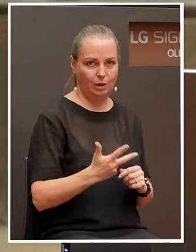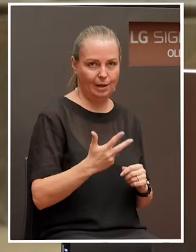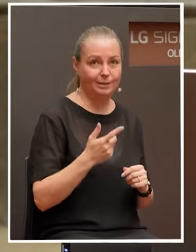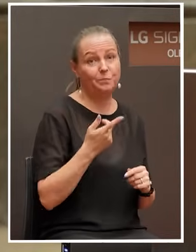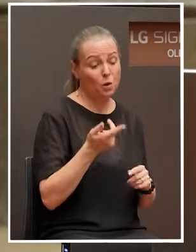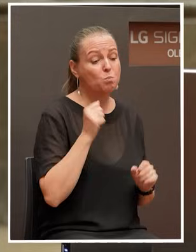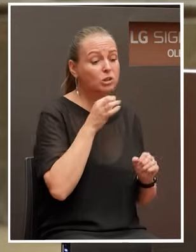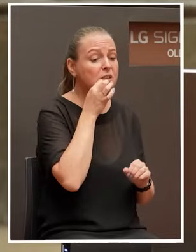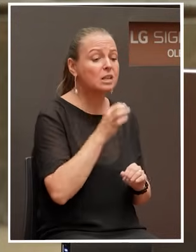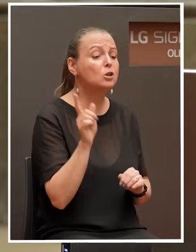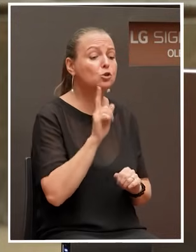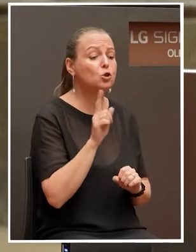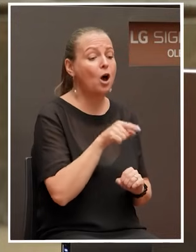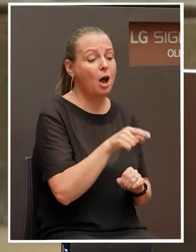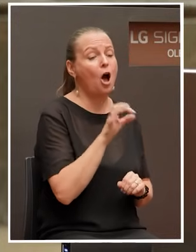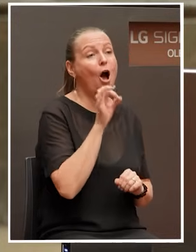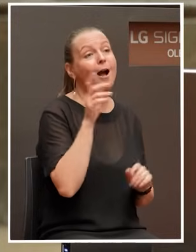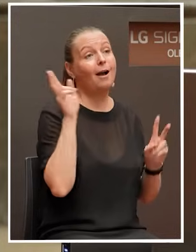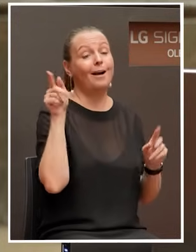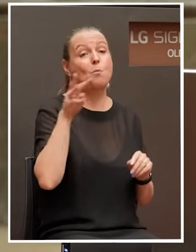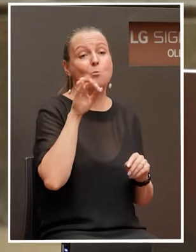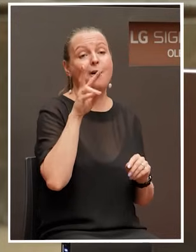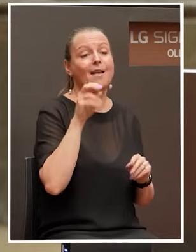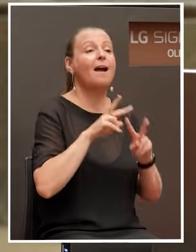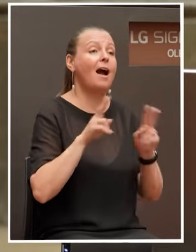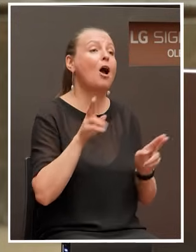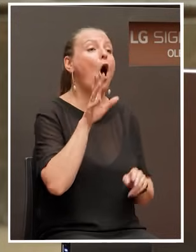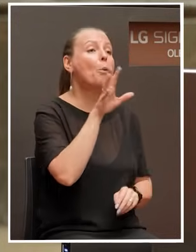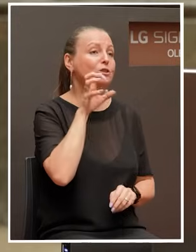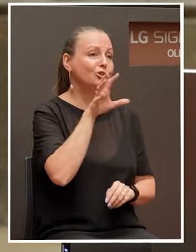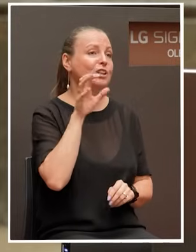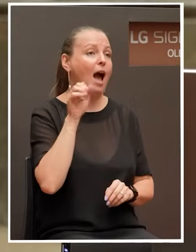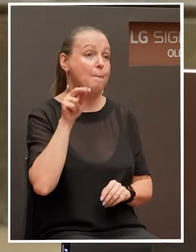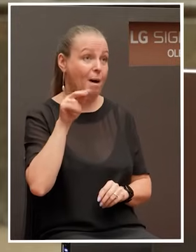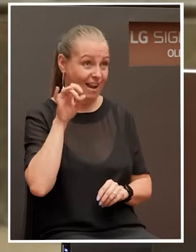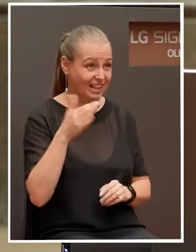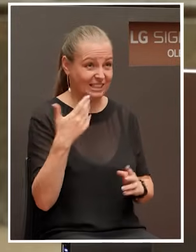с оптическим аппаратом, то, скорее всего,